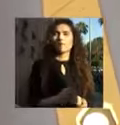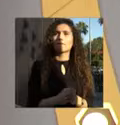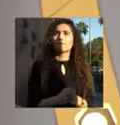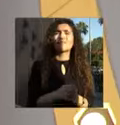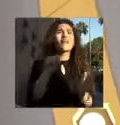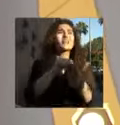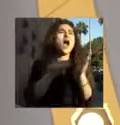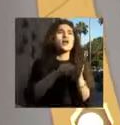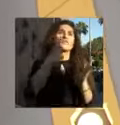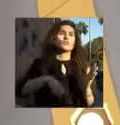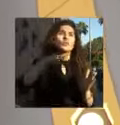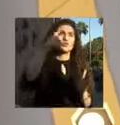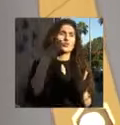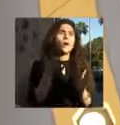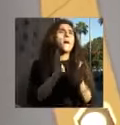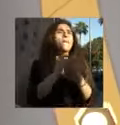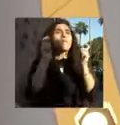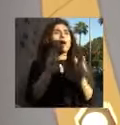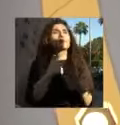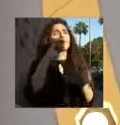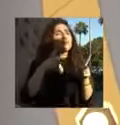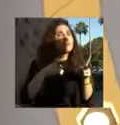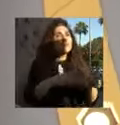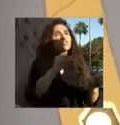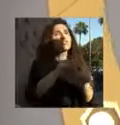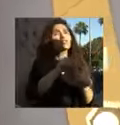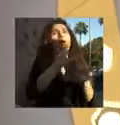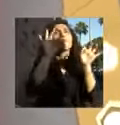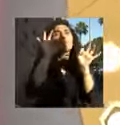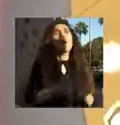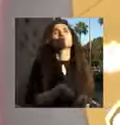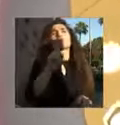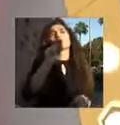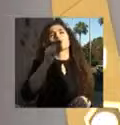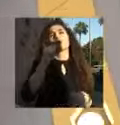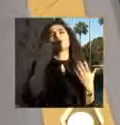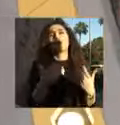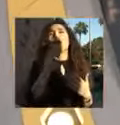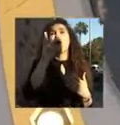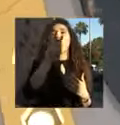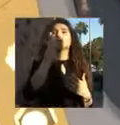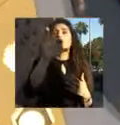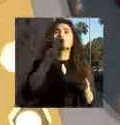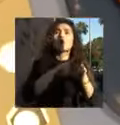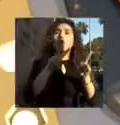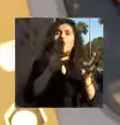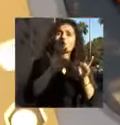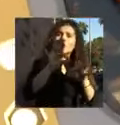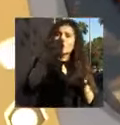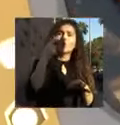Tarihi bir gün. Mersin'de raylı sistemler döneminin başladığı bir gün. 35 kilometre raylı